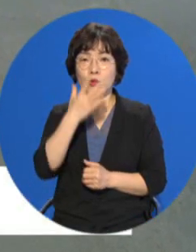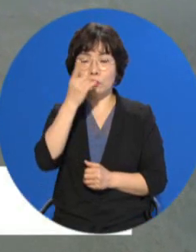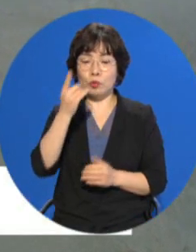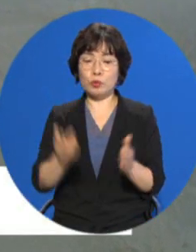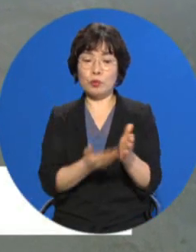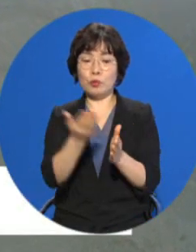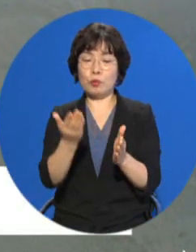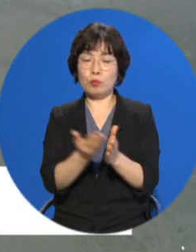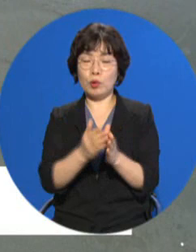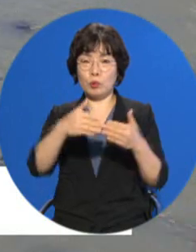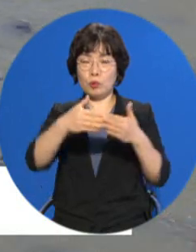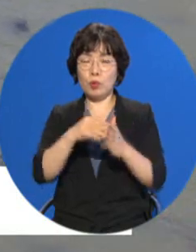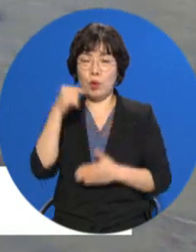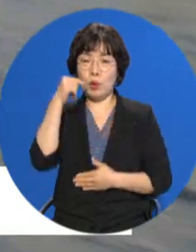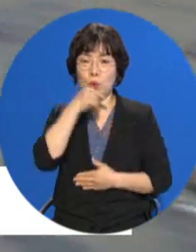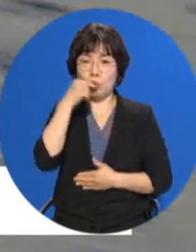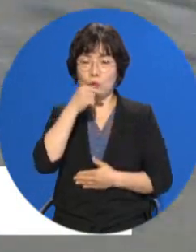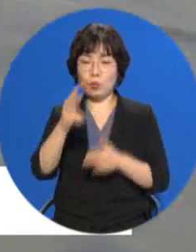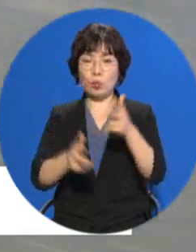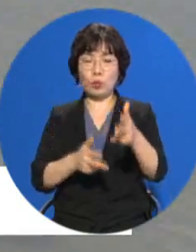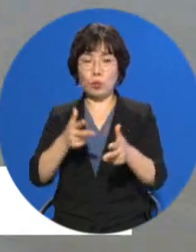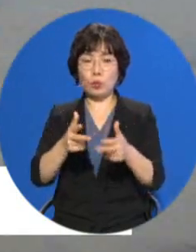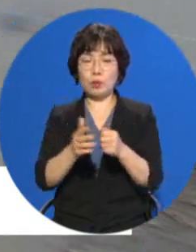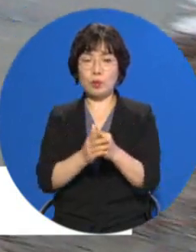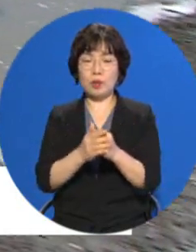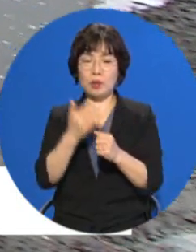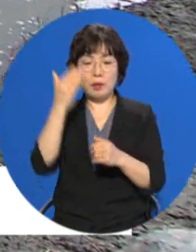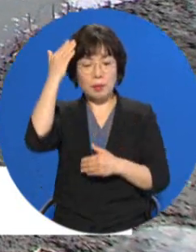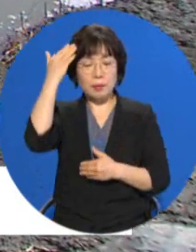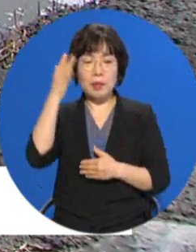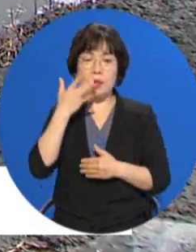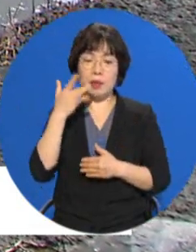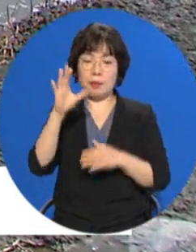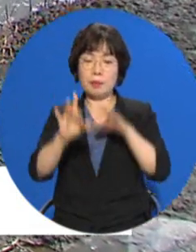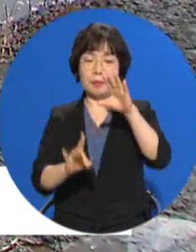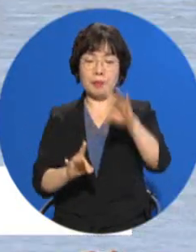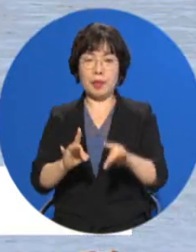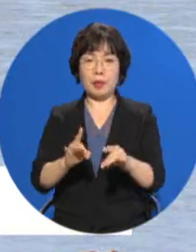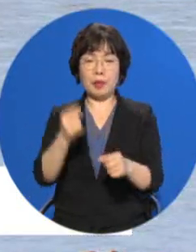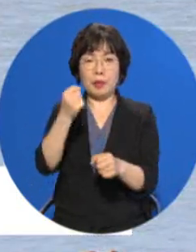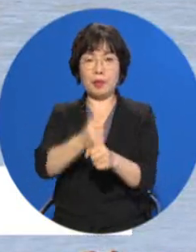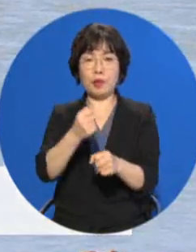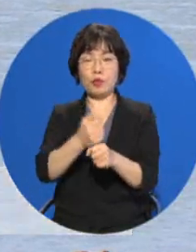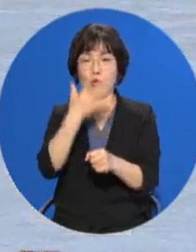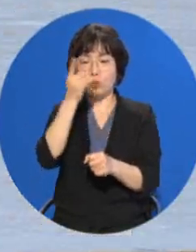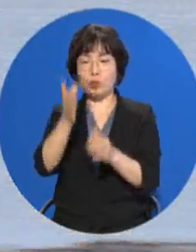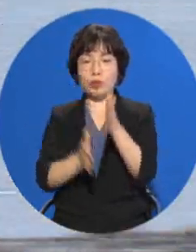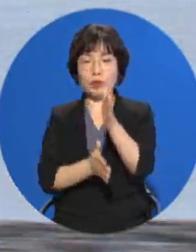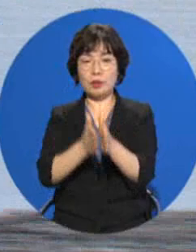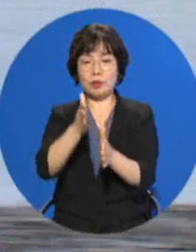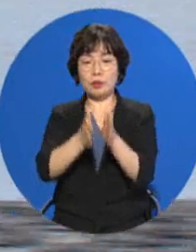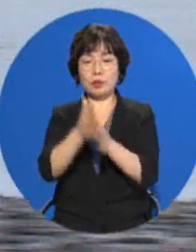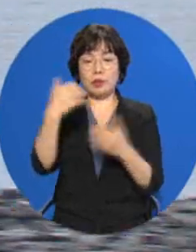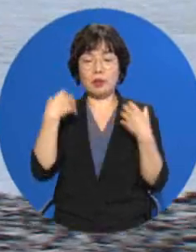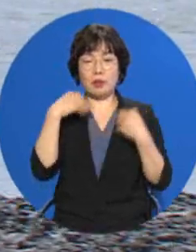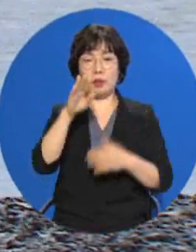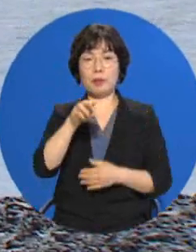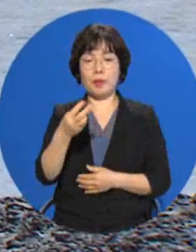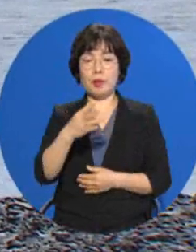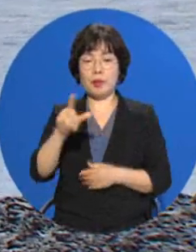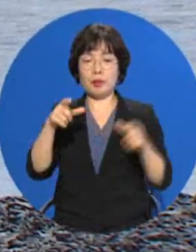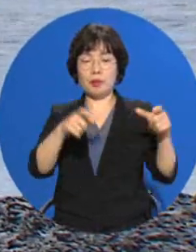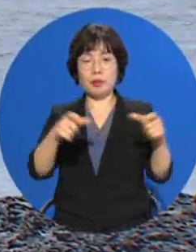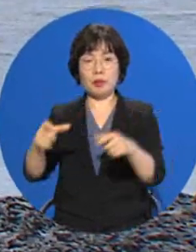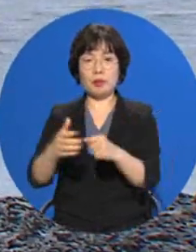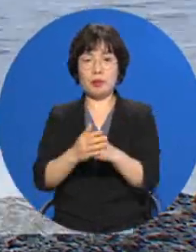순천만의 폐염전을 갯벌로 복원해 생태관광지로 조성하는 사업이 진행되고 있는 순천시 별량면 일대입니다. 지난